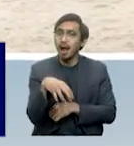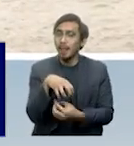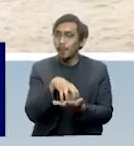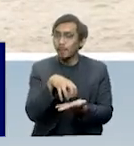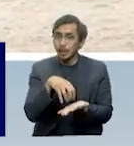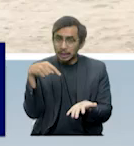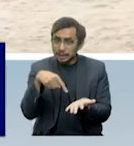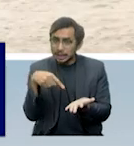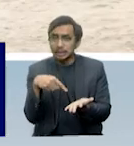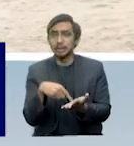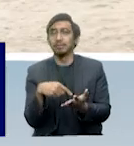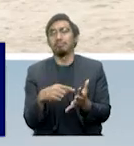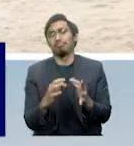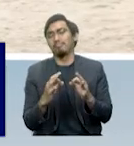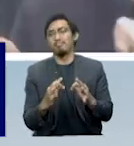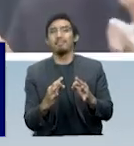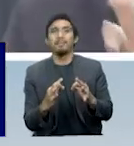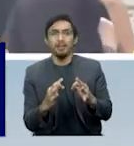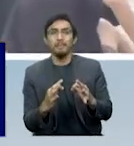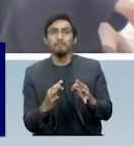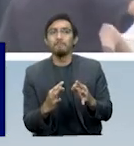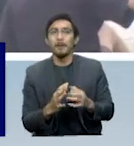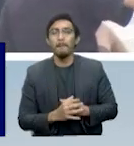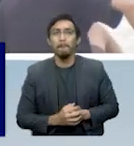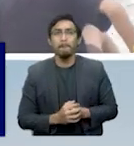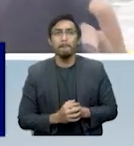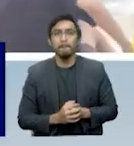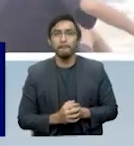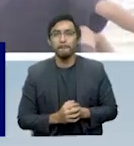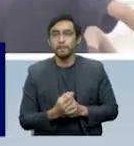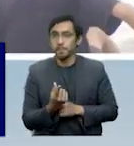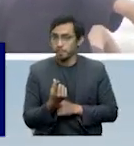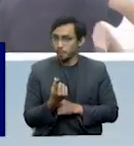cukup strategis. Dan juga memang para pengunjung ini hanya dikenakan biaya sebesar